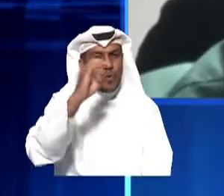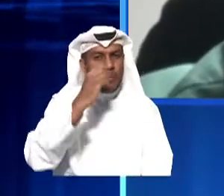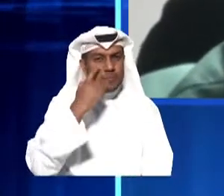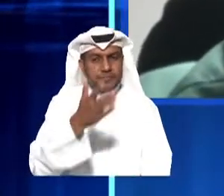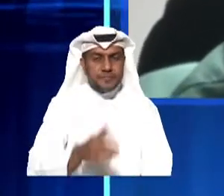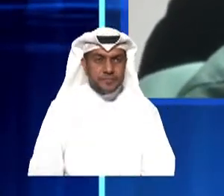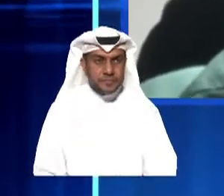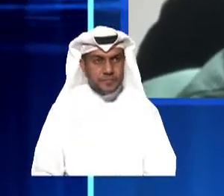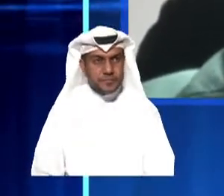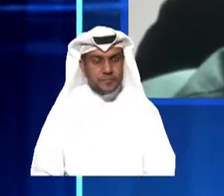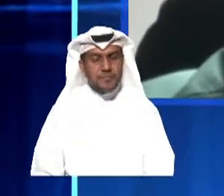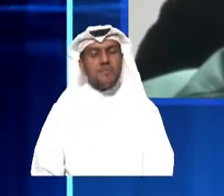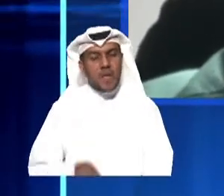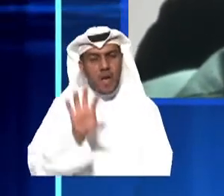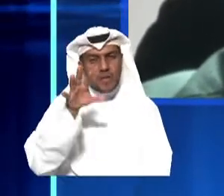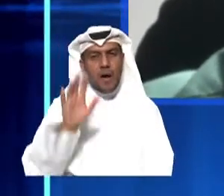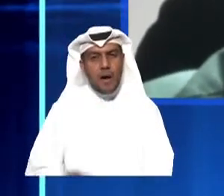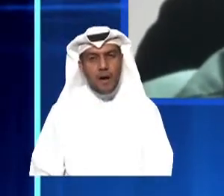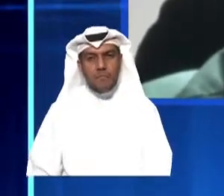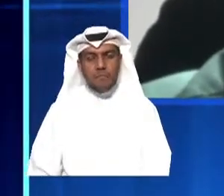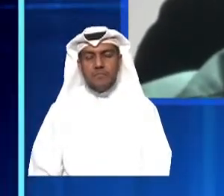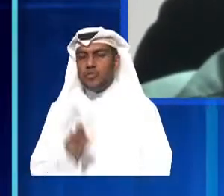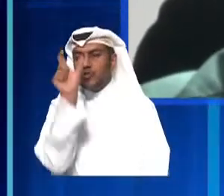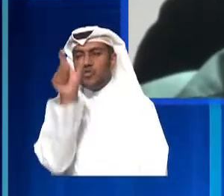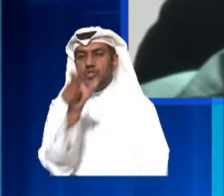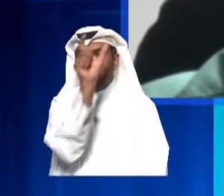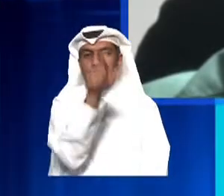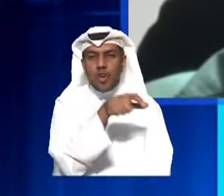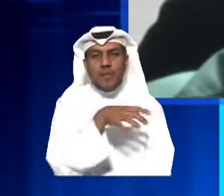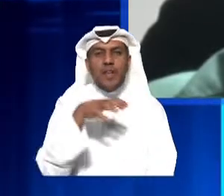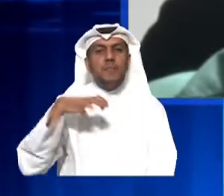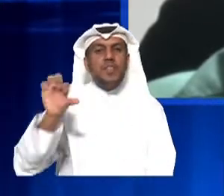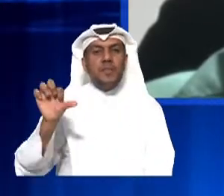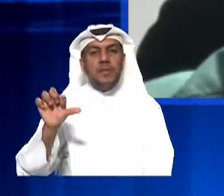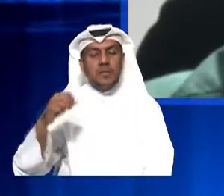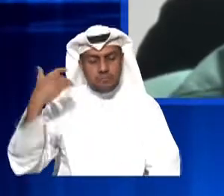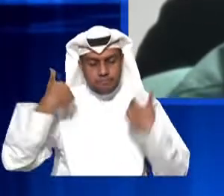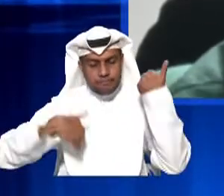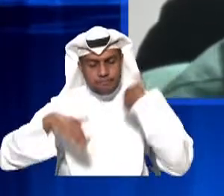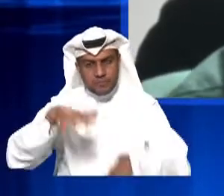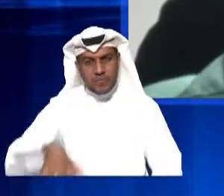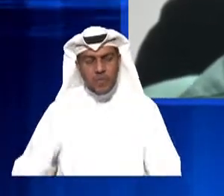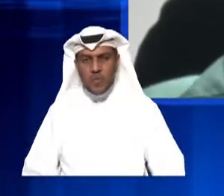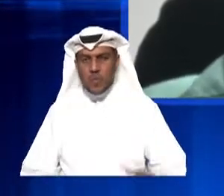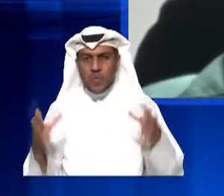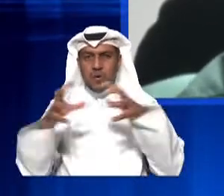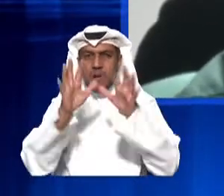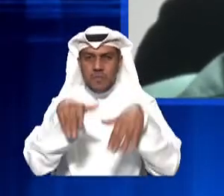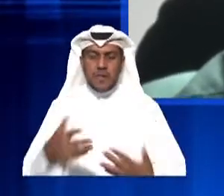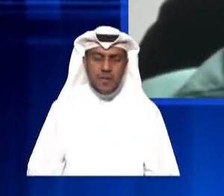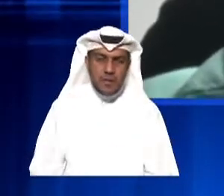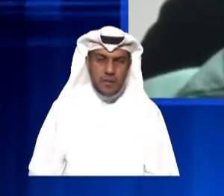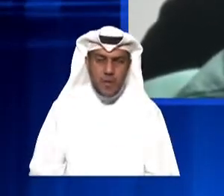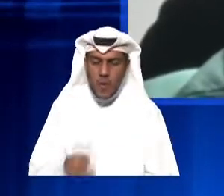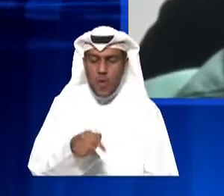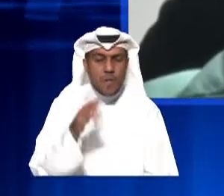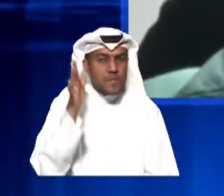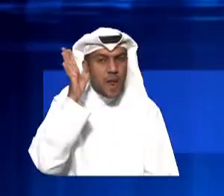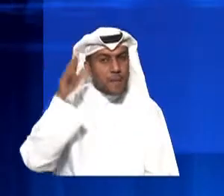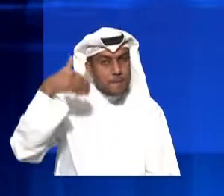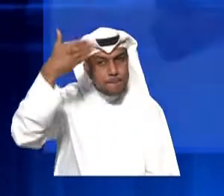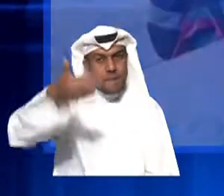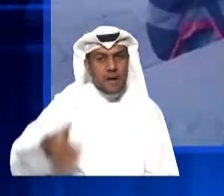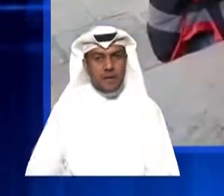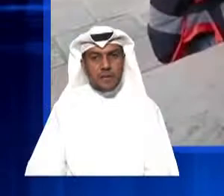نعم، أصيب أكثر من 90 فلسطيني هذا اليوم خلال مواجهات واشتباكات مع قوات الاحتلال انطلاقا